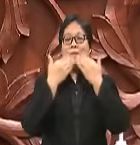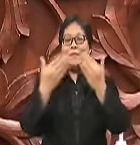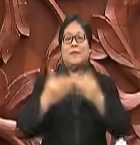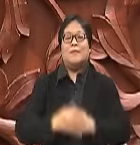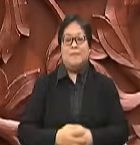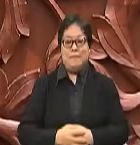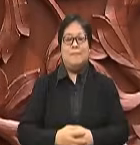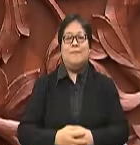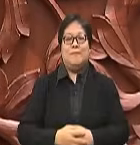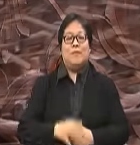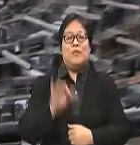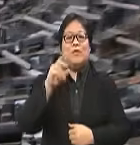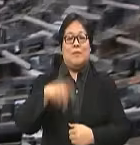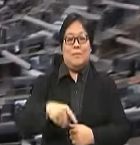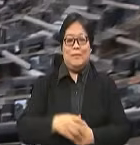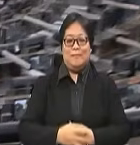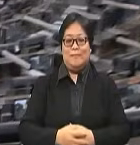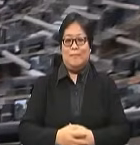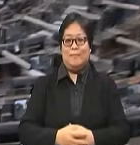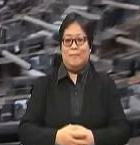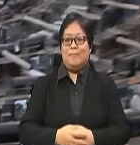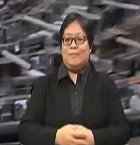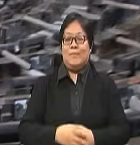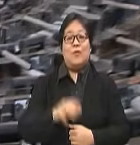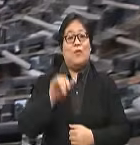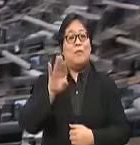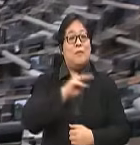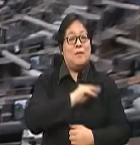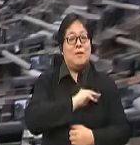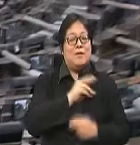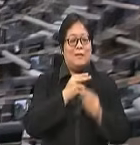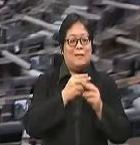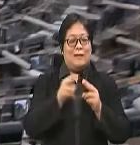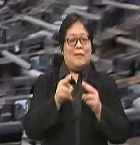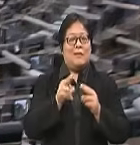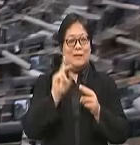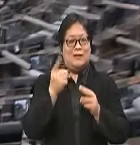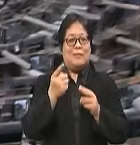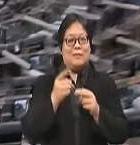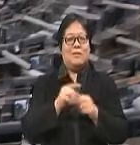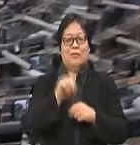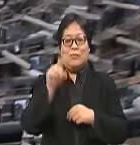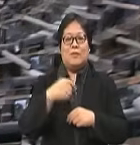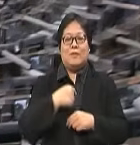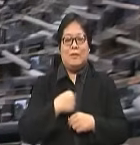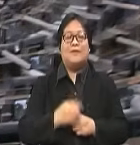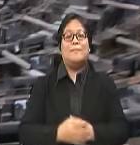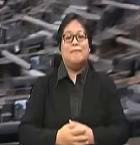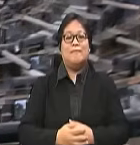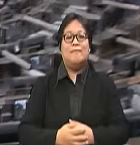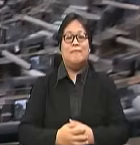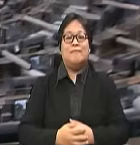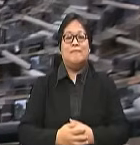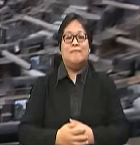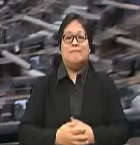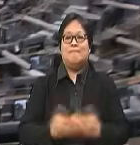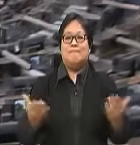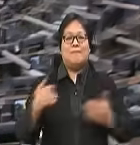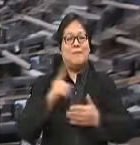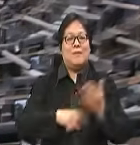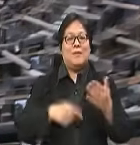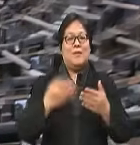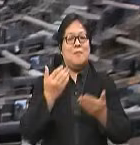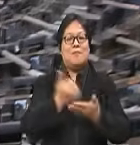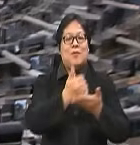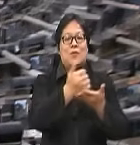kasih Eh betul yontri ringkas saja seseorang saya apakah